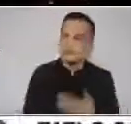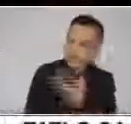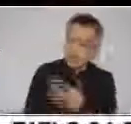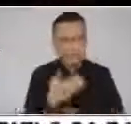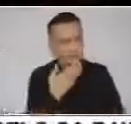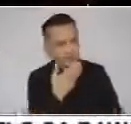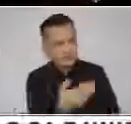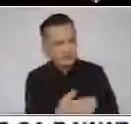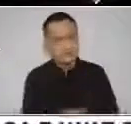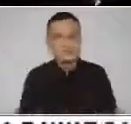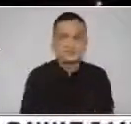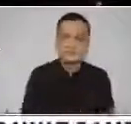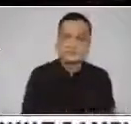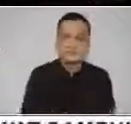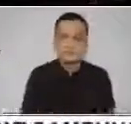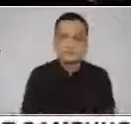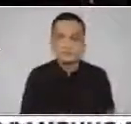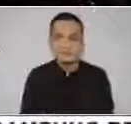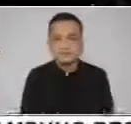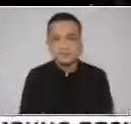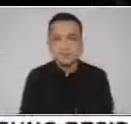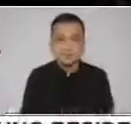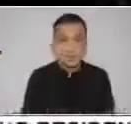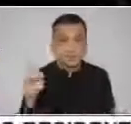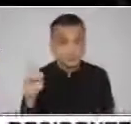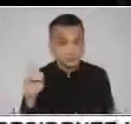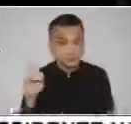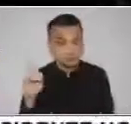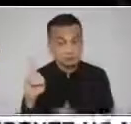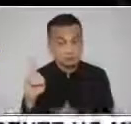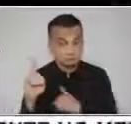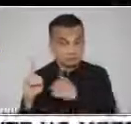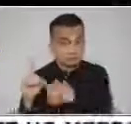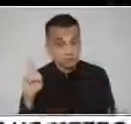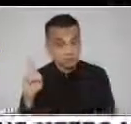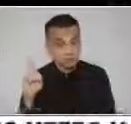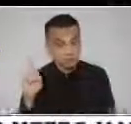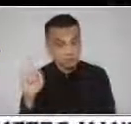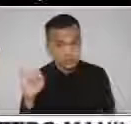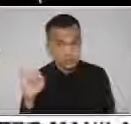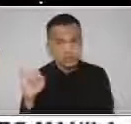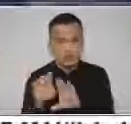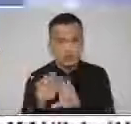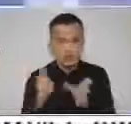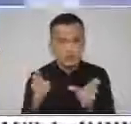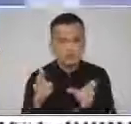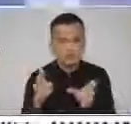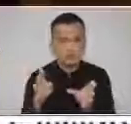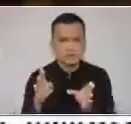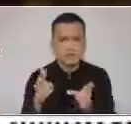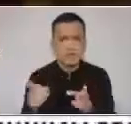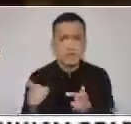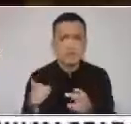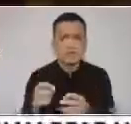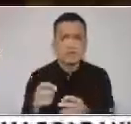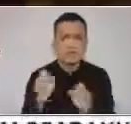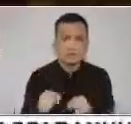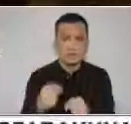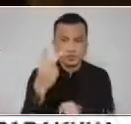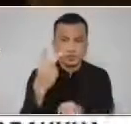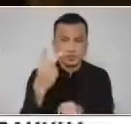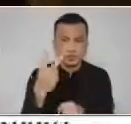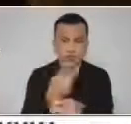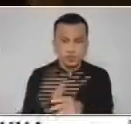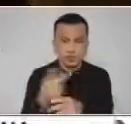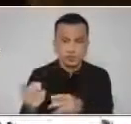safety at health protocols para po sa pagbabalik operasyon ng mga sinihan. Una nang sinabi ni Secretary Lopez na ang pagbubukas po ng mga katulad